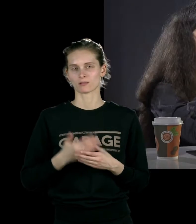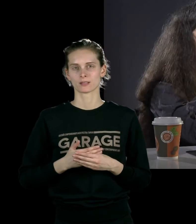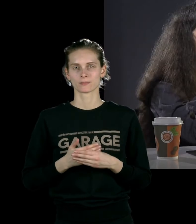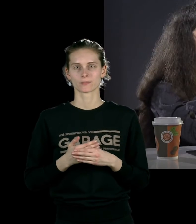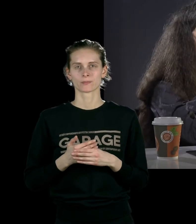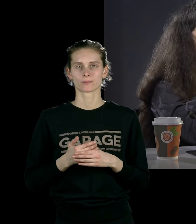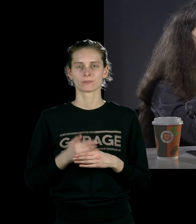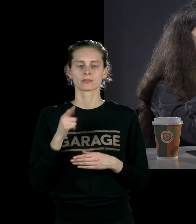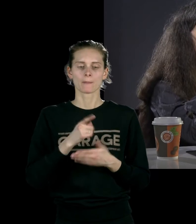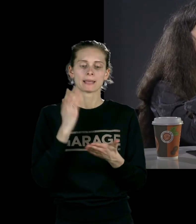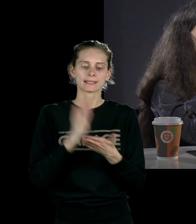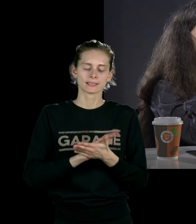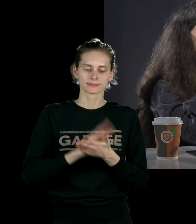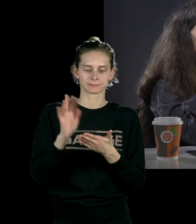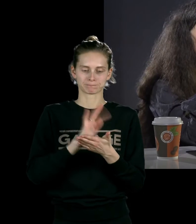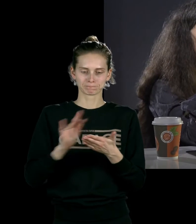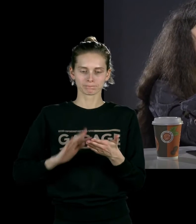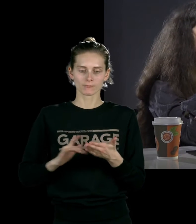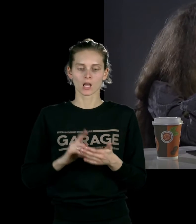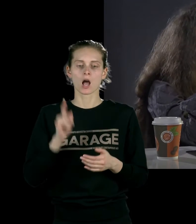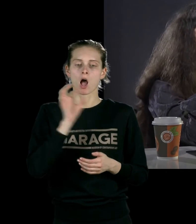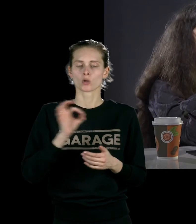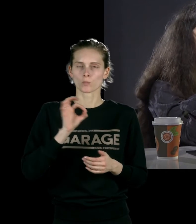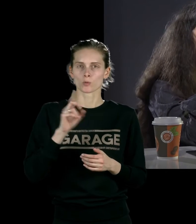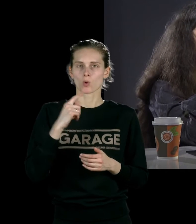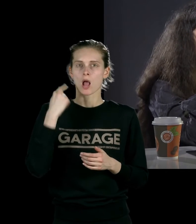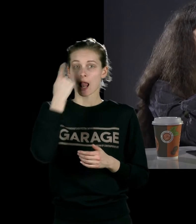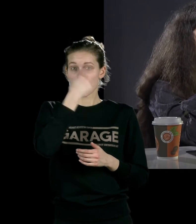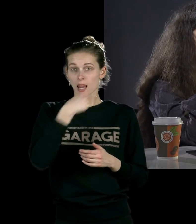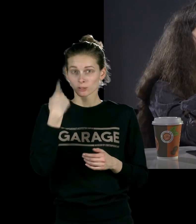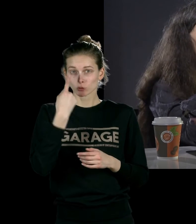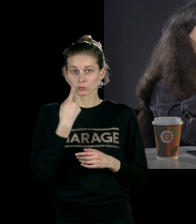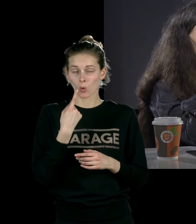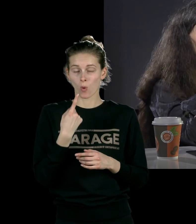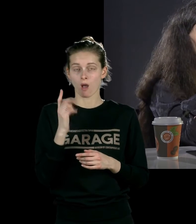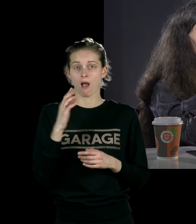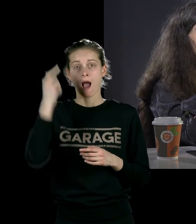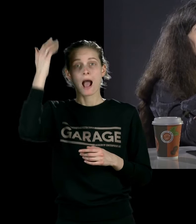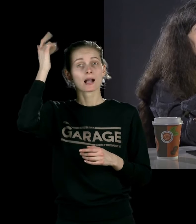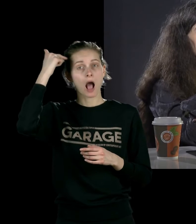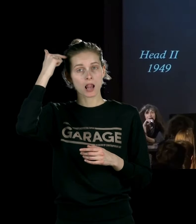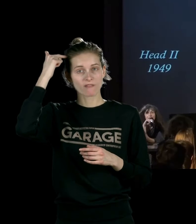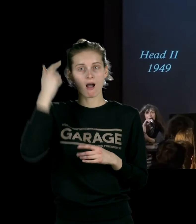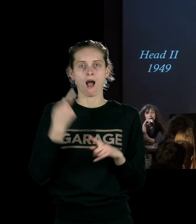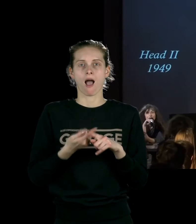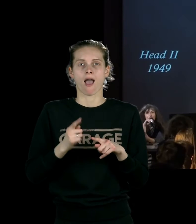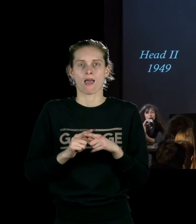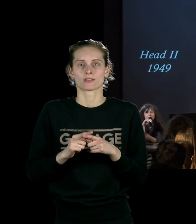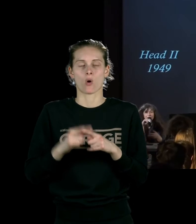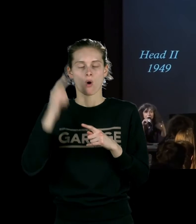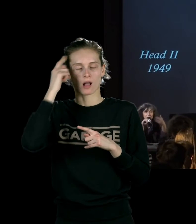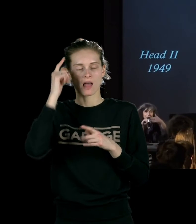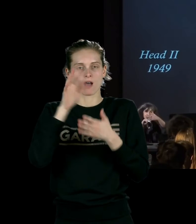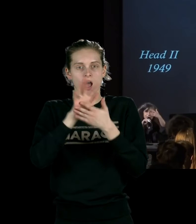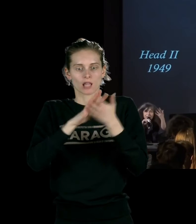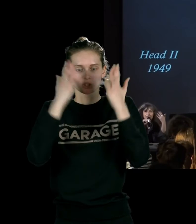собственно говоря, есть описание, что лицо – это, что голова, в отличие от лица, является частью тела, является продолжением